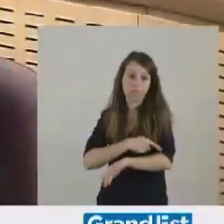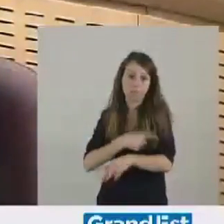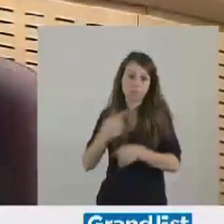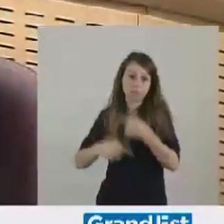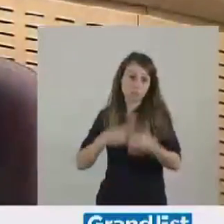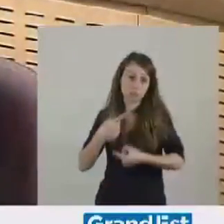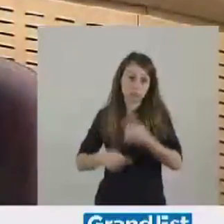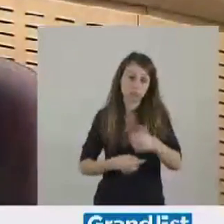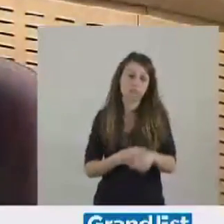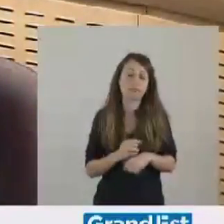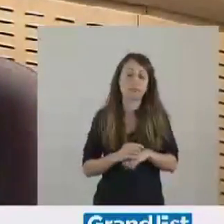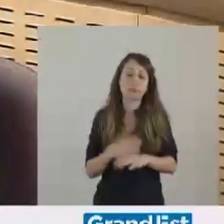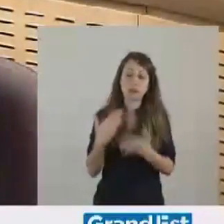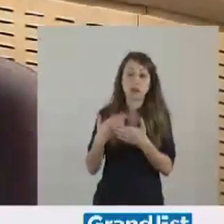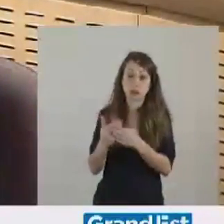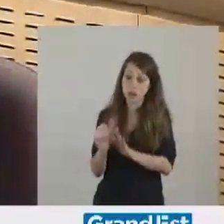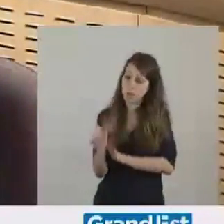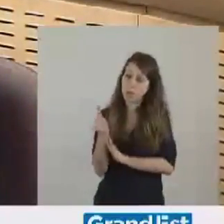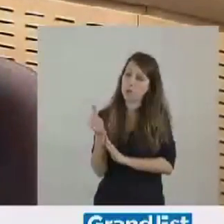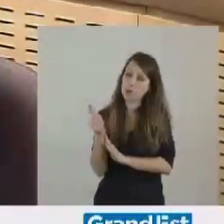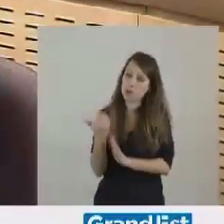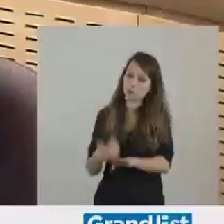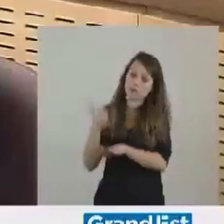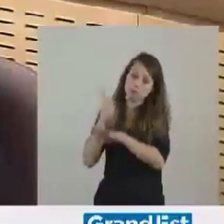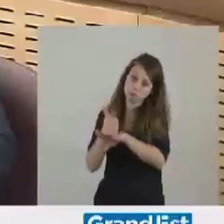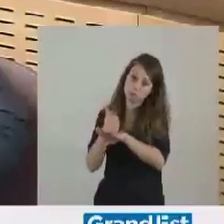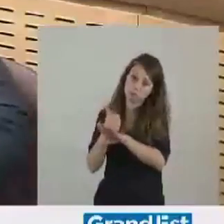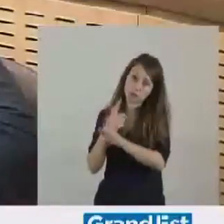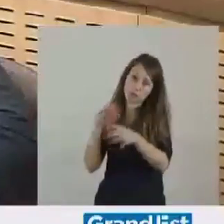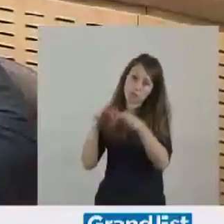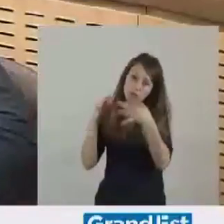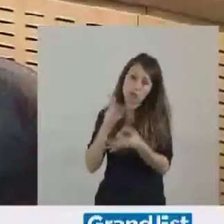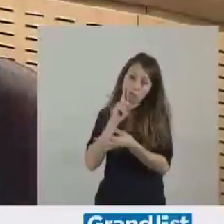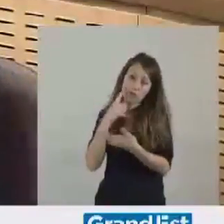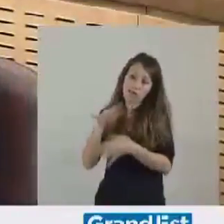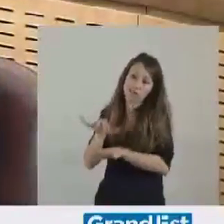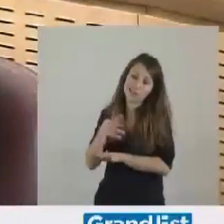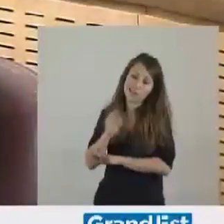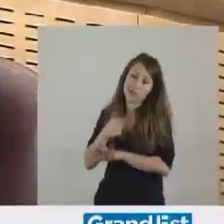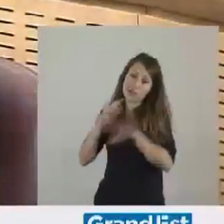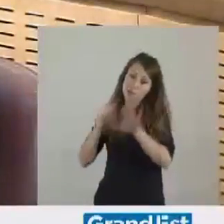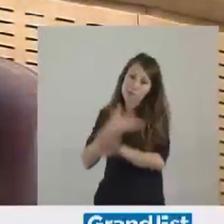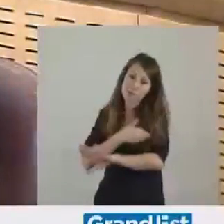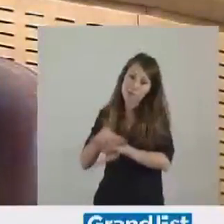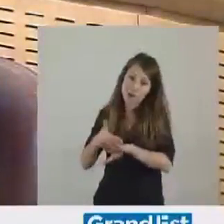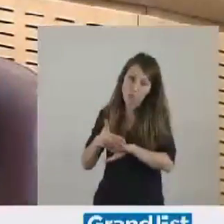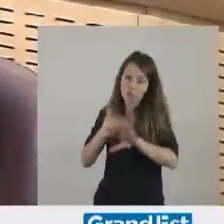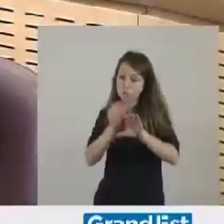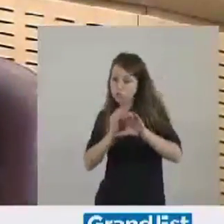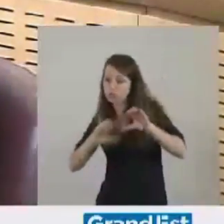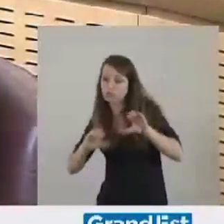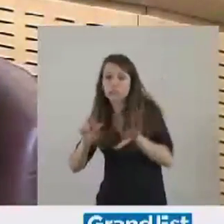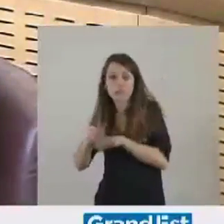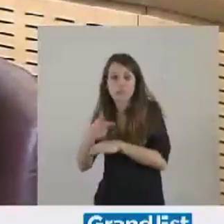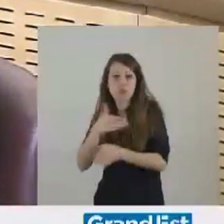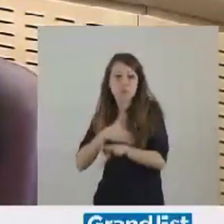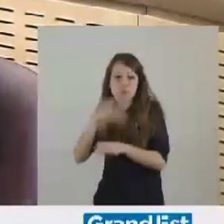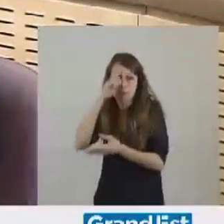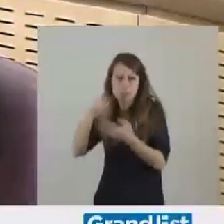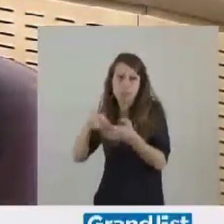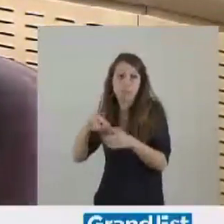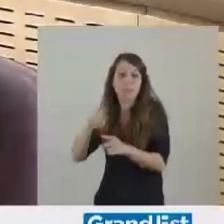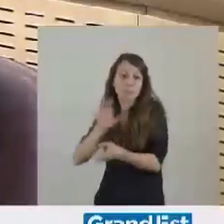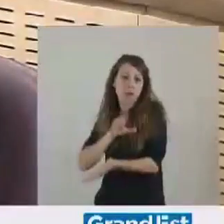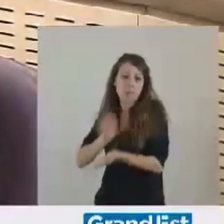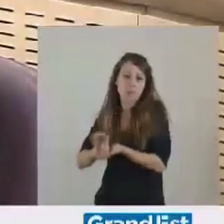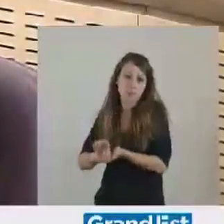notre premier poste budgétaire, comme je vous l'ai dit, avec près de 15,9 millions d'euros, mais 12 millions en investissement. Il représente la moitié du